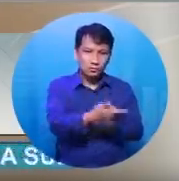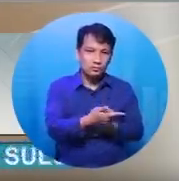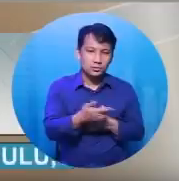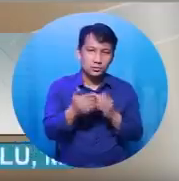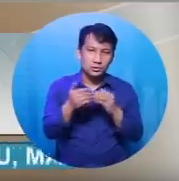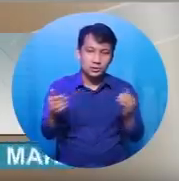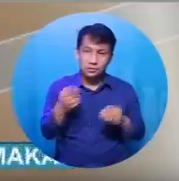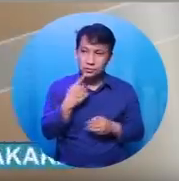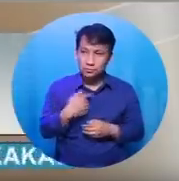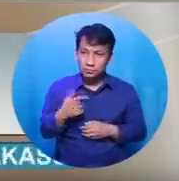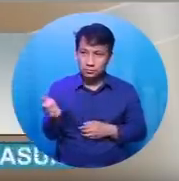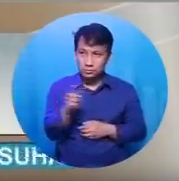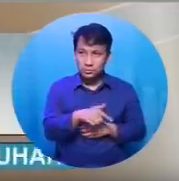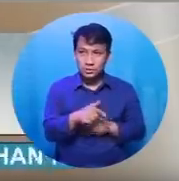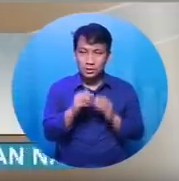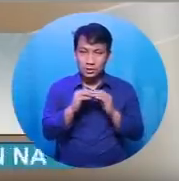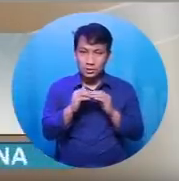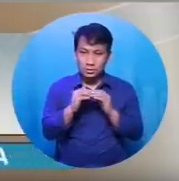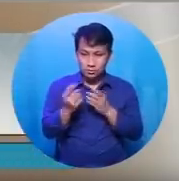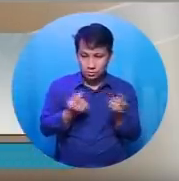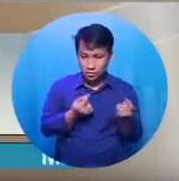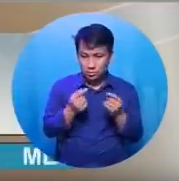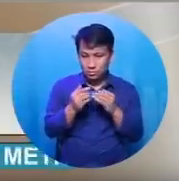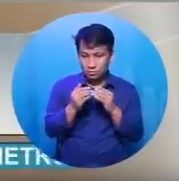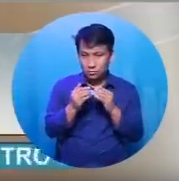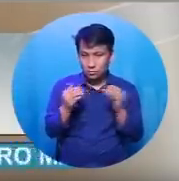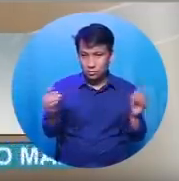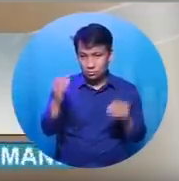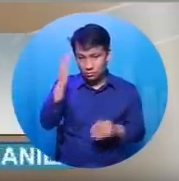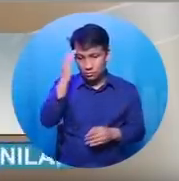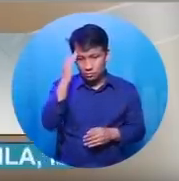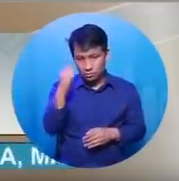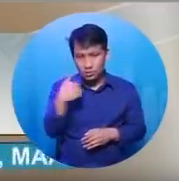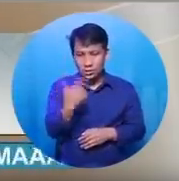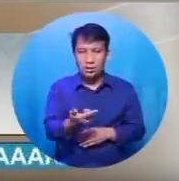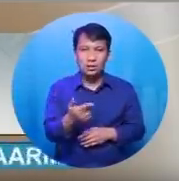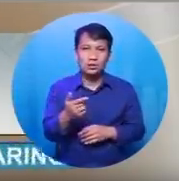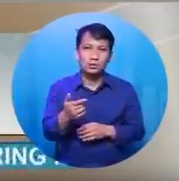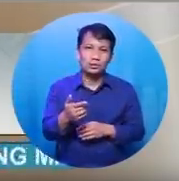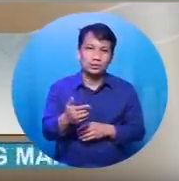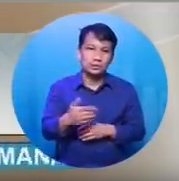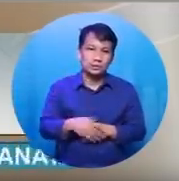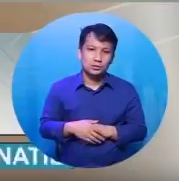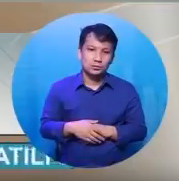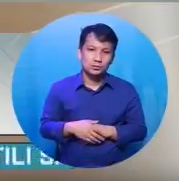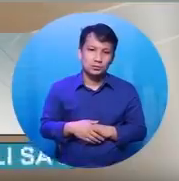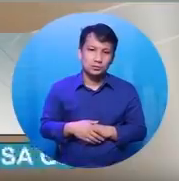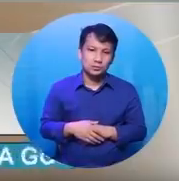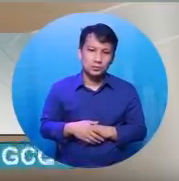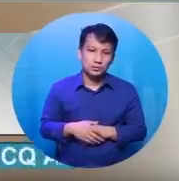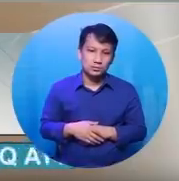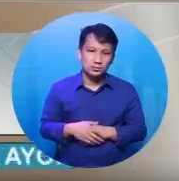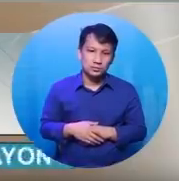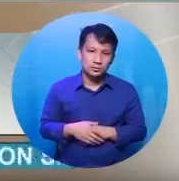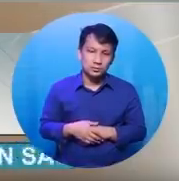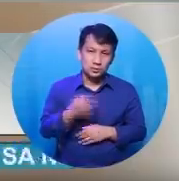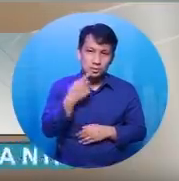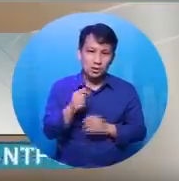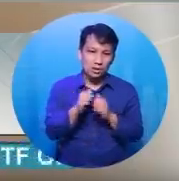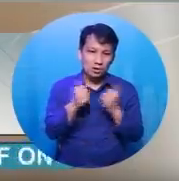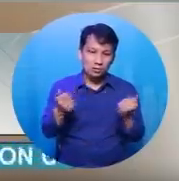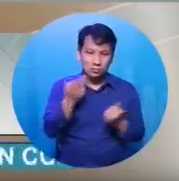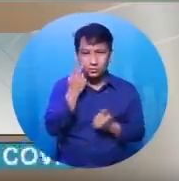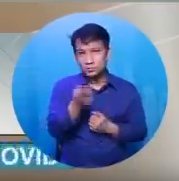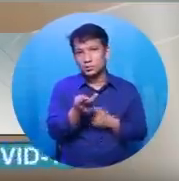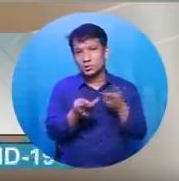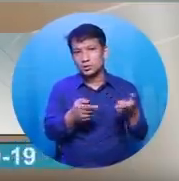then papayagan nyo na makapasok para ma-interview yung pong worker nyo at malaman anong talaga ang punot dulo ng problema at kung paano matulungan